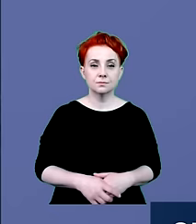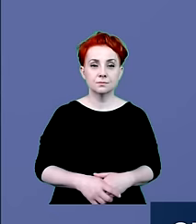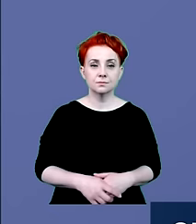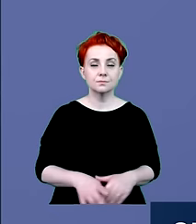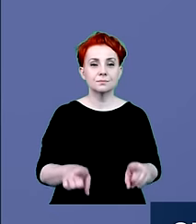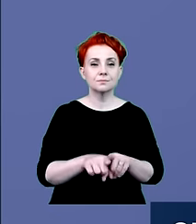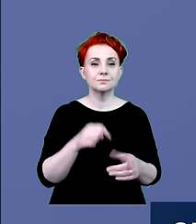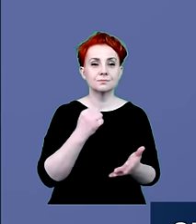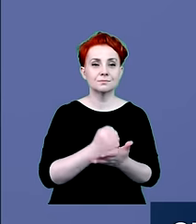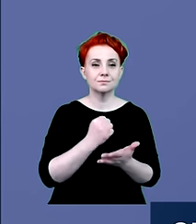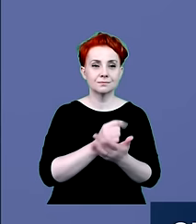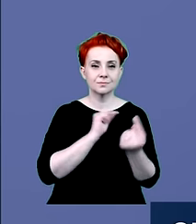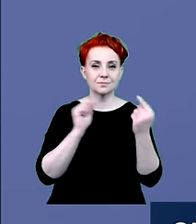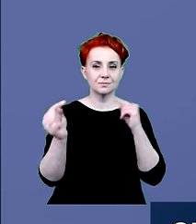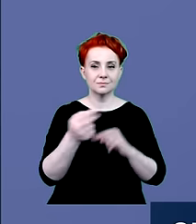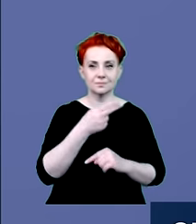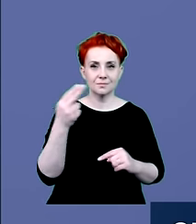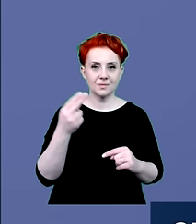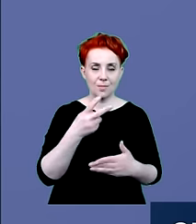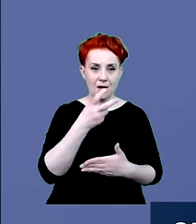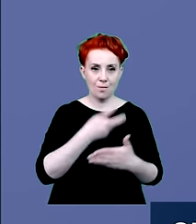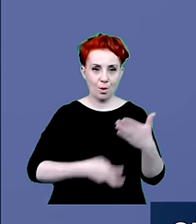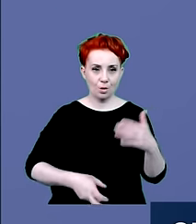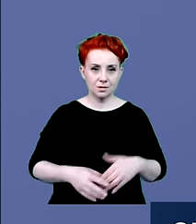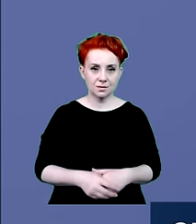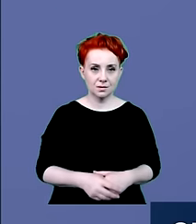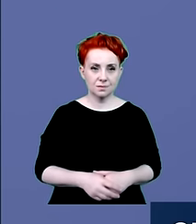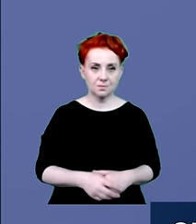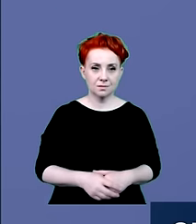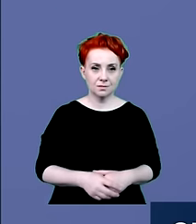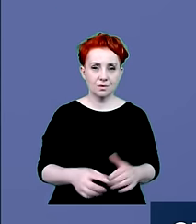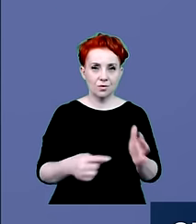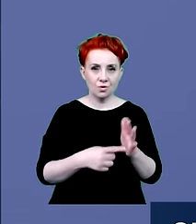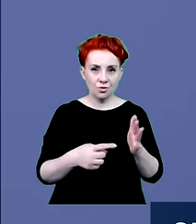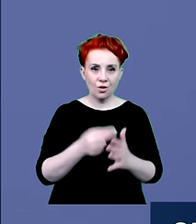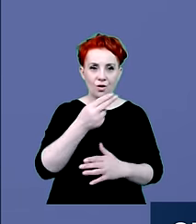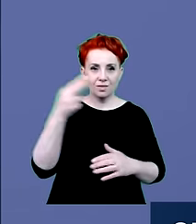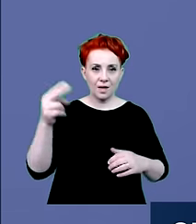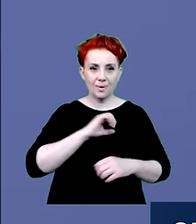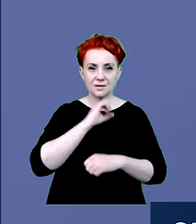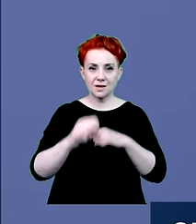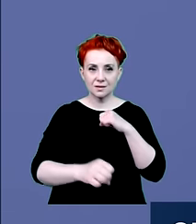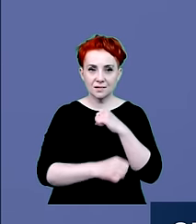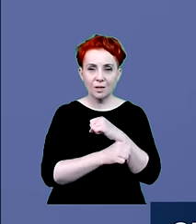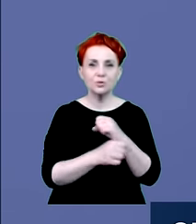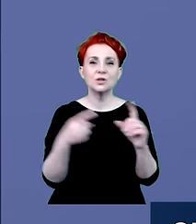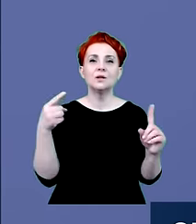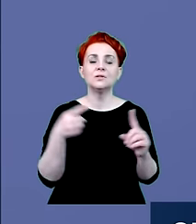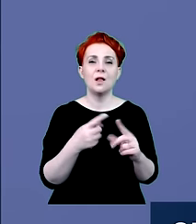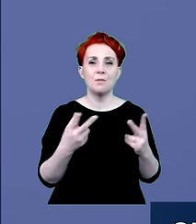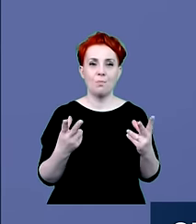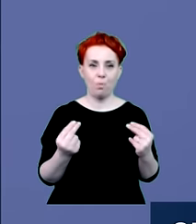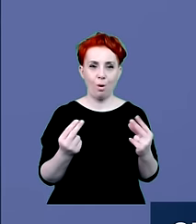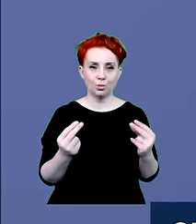aborcji. To jest temat, który był tematem jakby zastępczym, wywołanym po to, żeby zakryć te